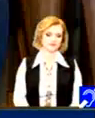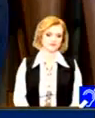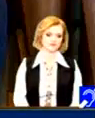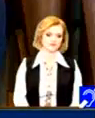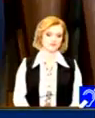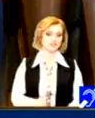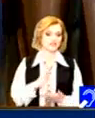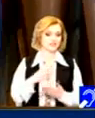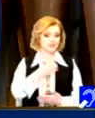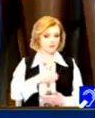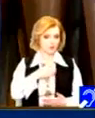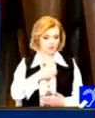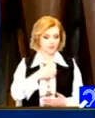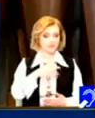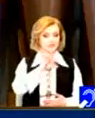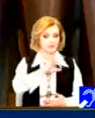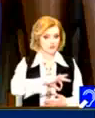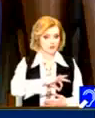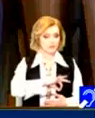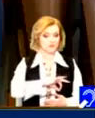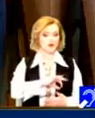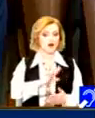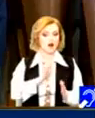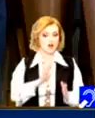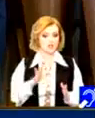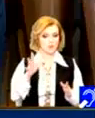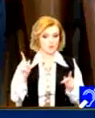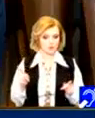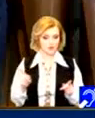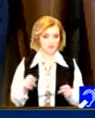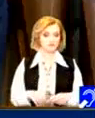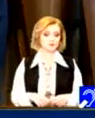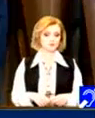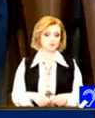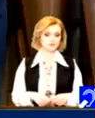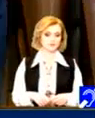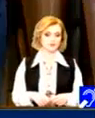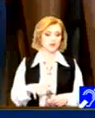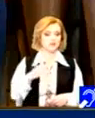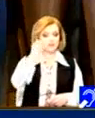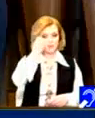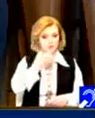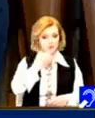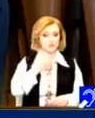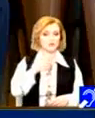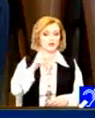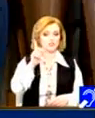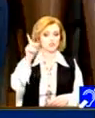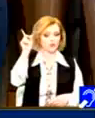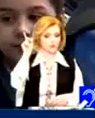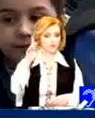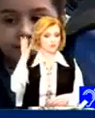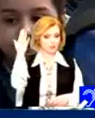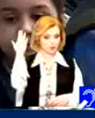Este important însă ca să folosim astfel de momente și pentru a ne aduce aminte către trecut, să ne mulțumim înaintașilor noștri, dar